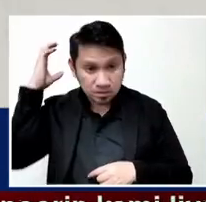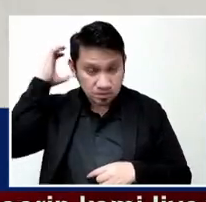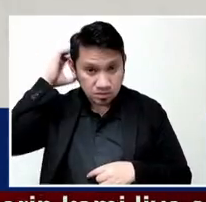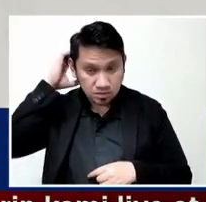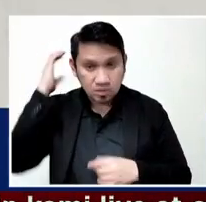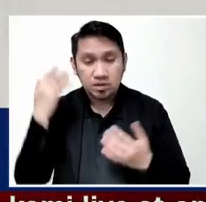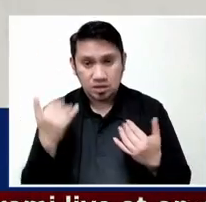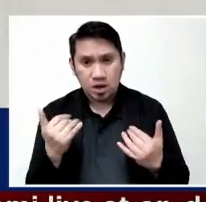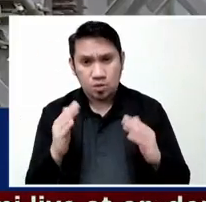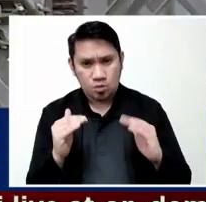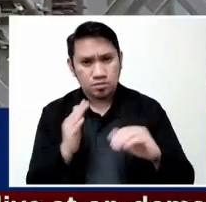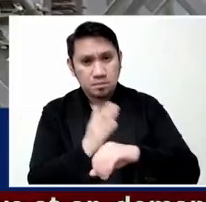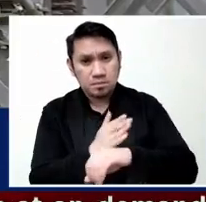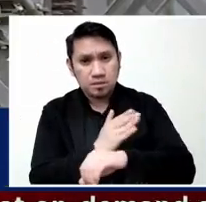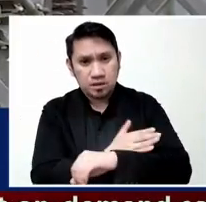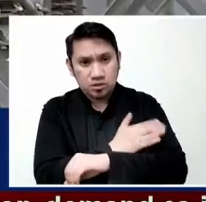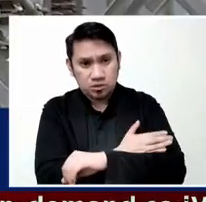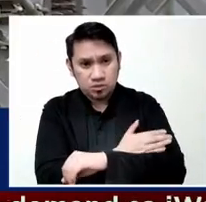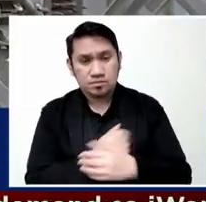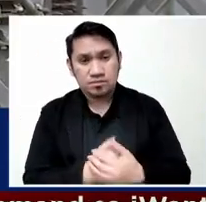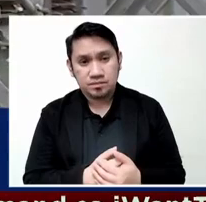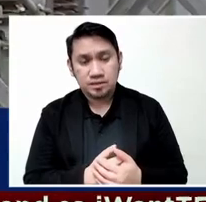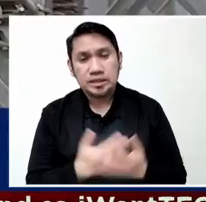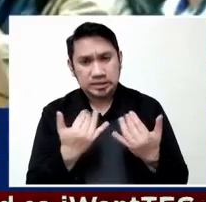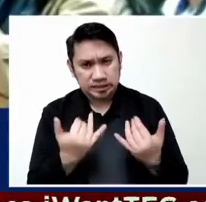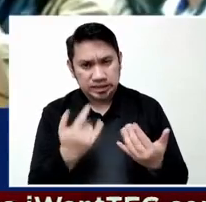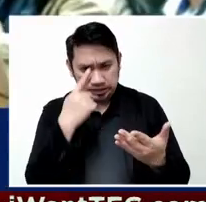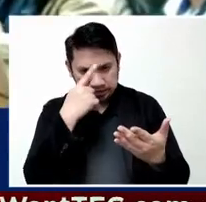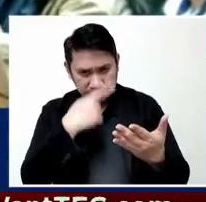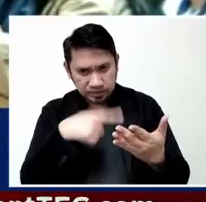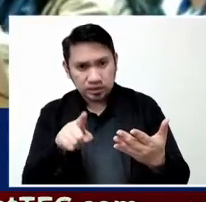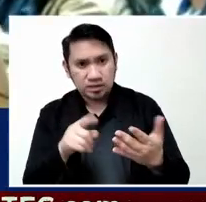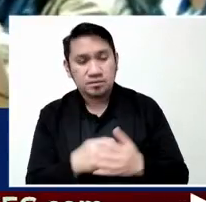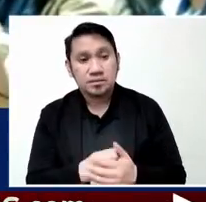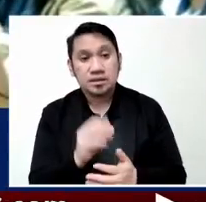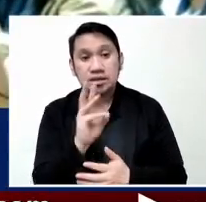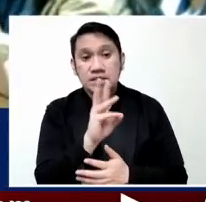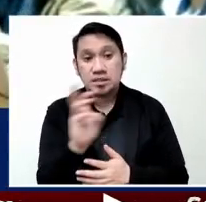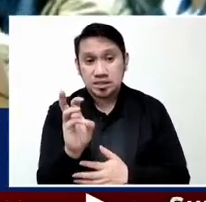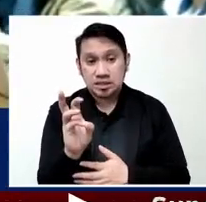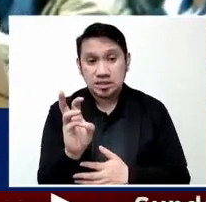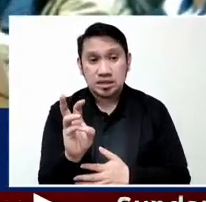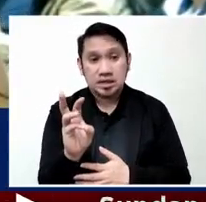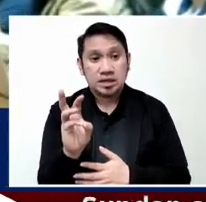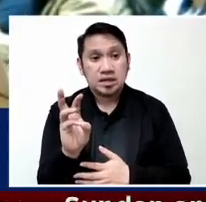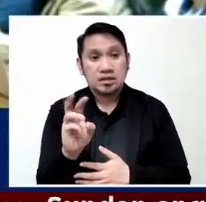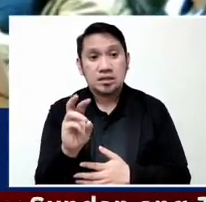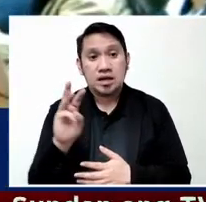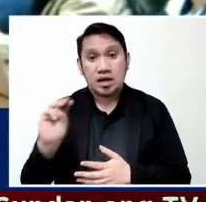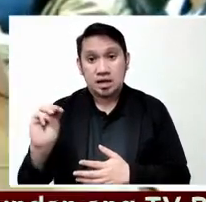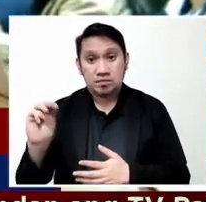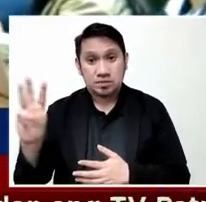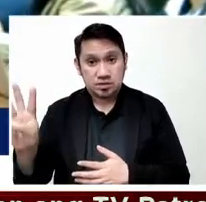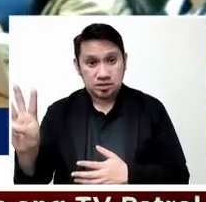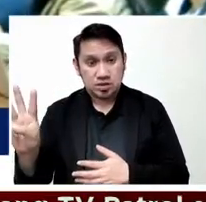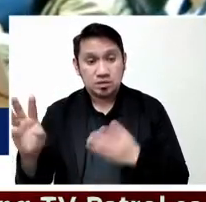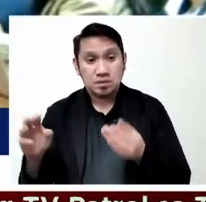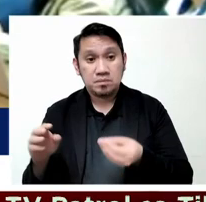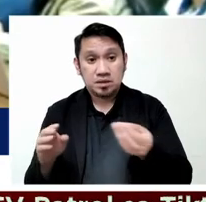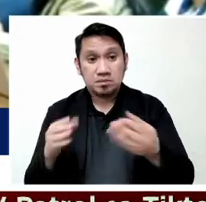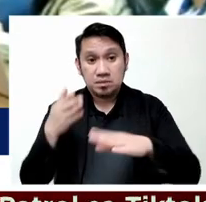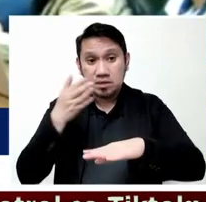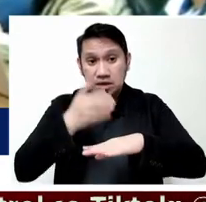umano sana sa sitwasyon, naungkat din. 600 megawatts sana na power na doon sa Bataan